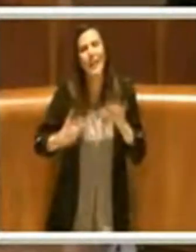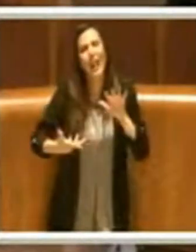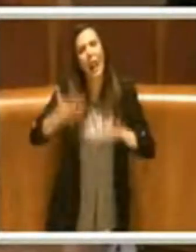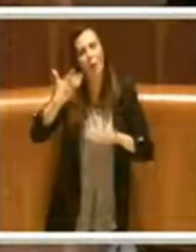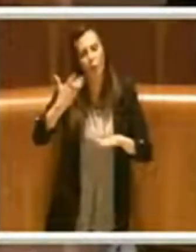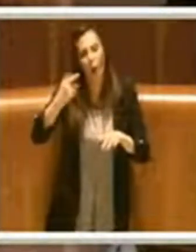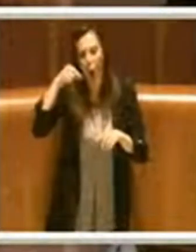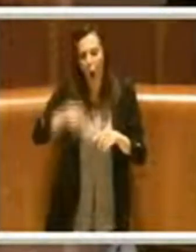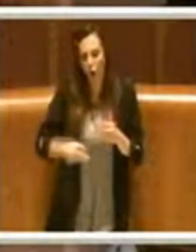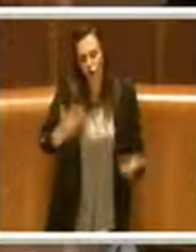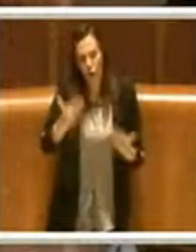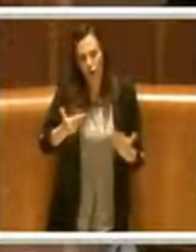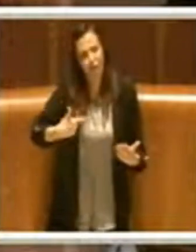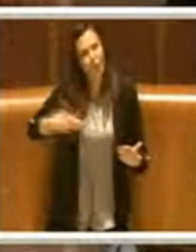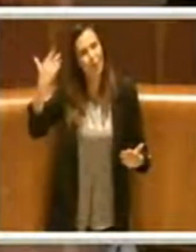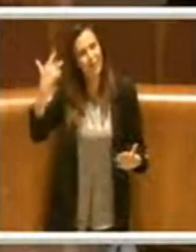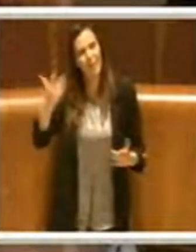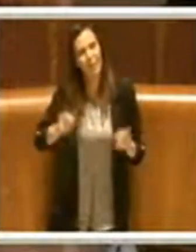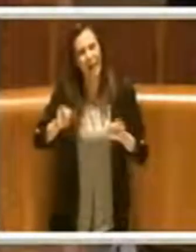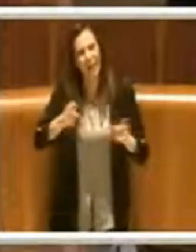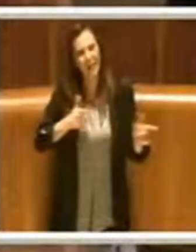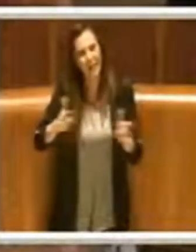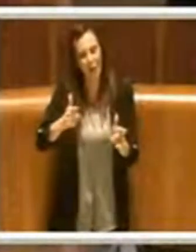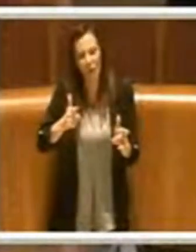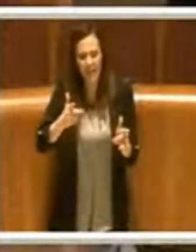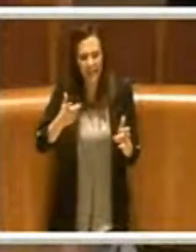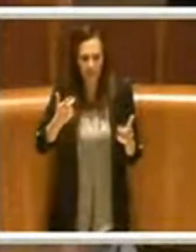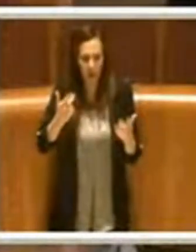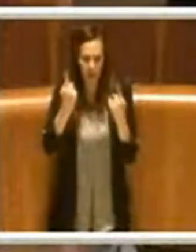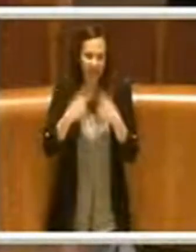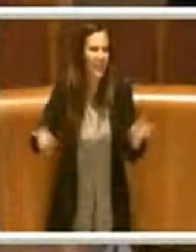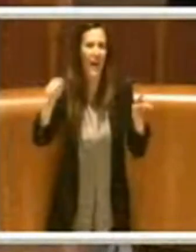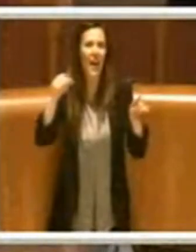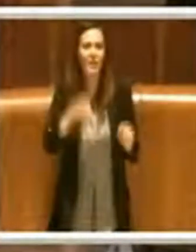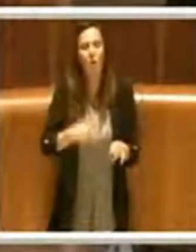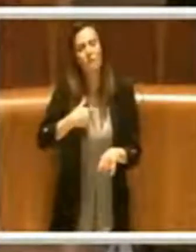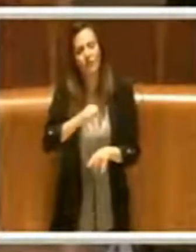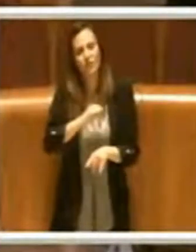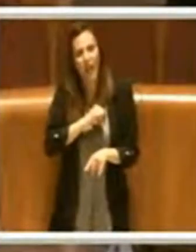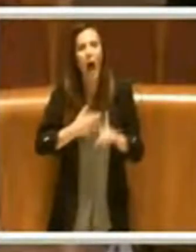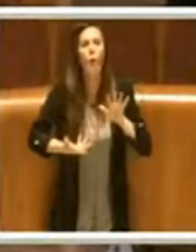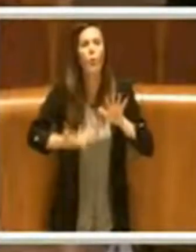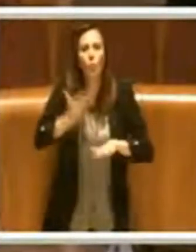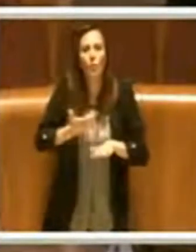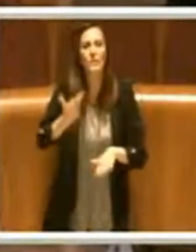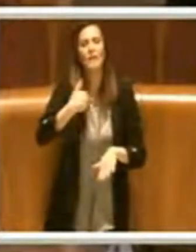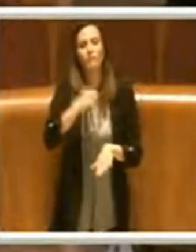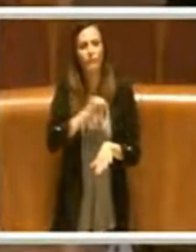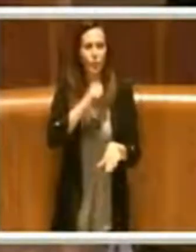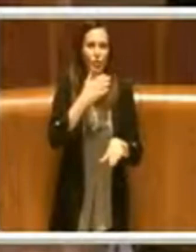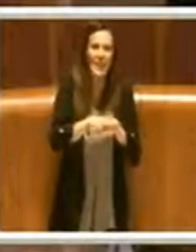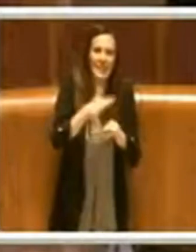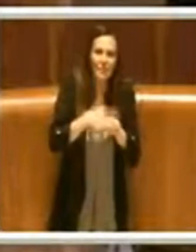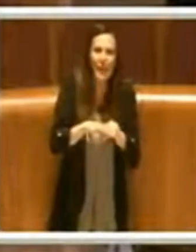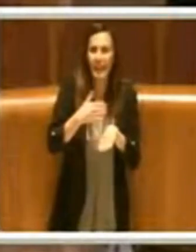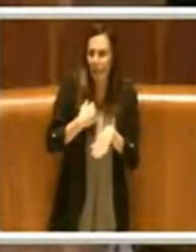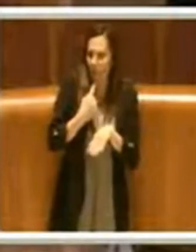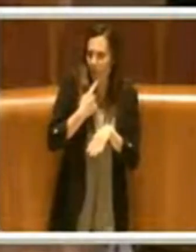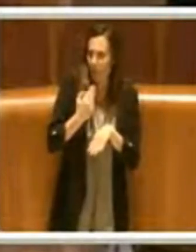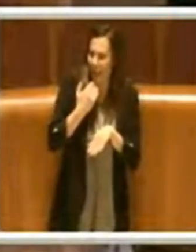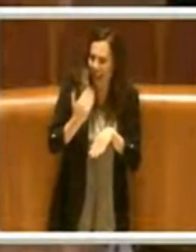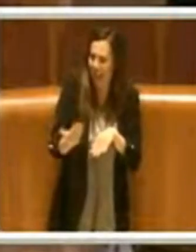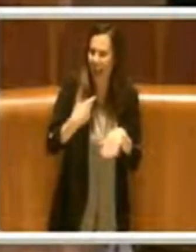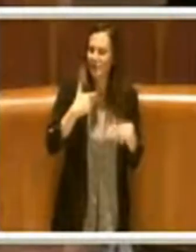non è così. Noi oggi possiamo fidarci delle nostre autorità, dei nostri esperti. Li abbiamo ringraziati, li